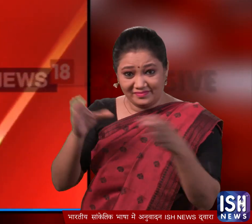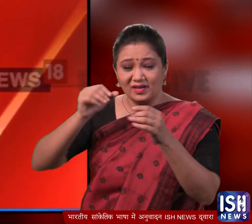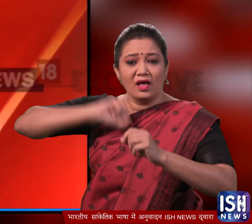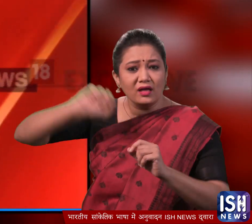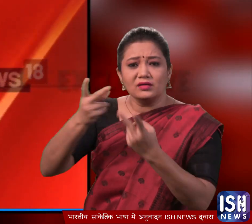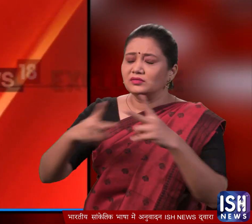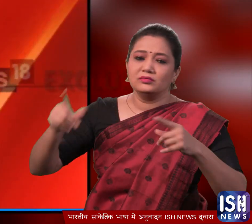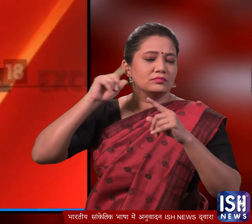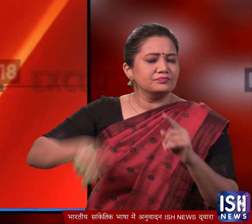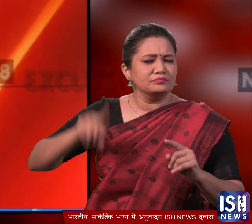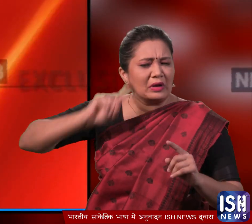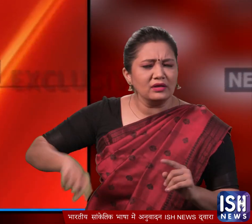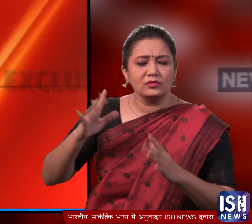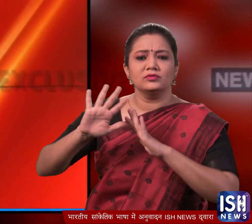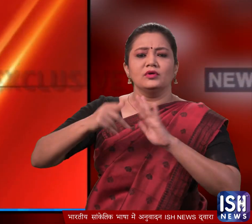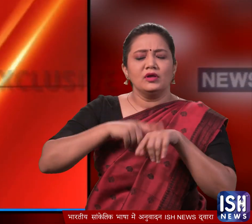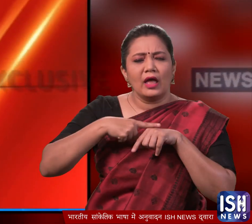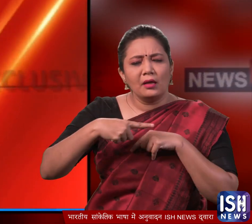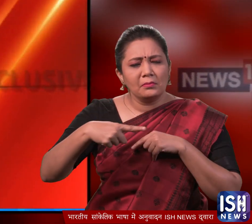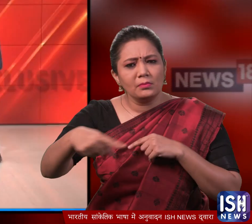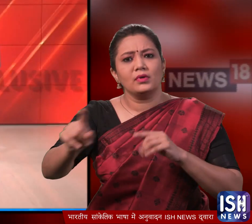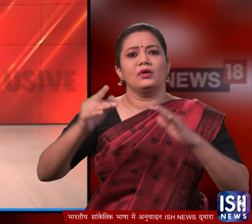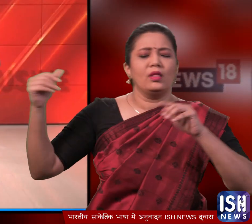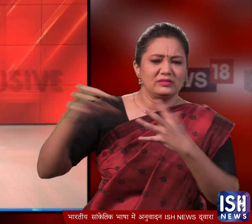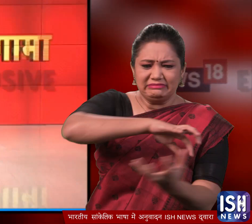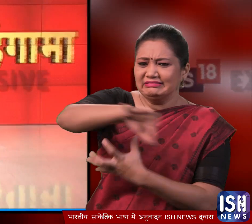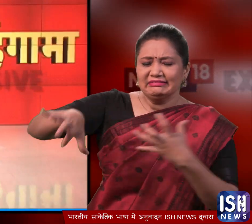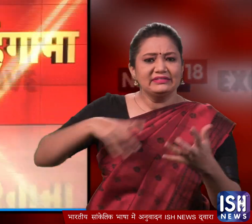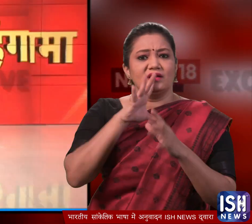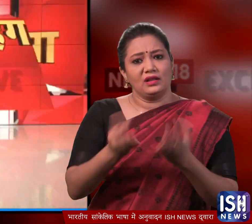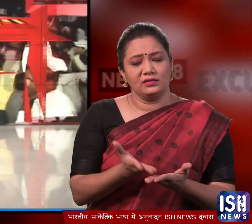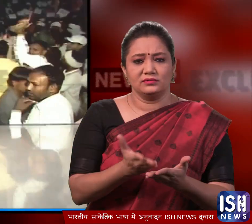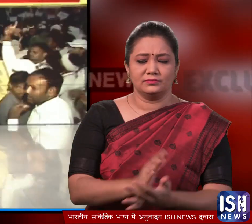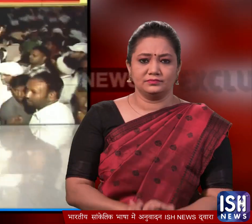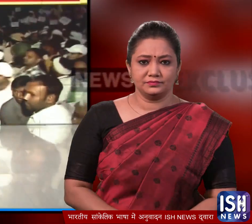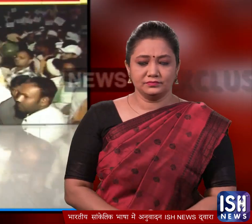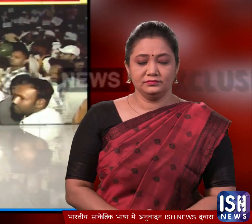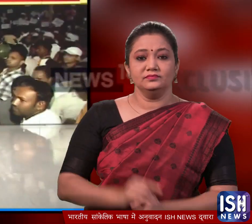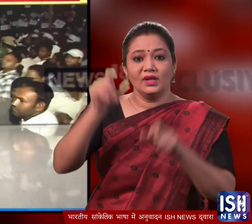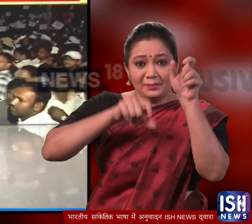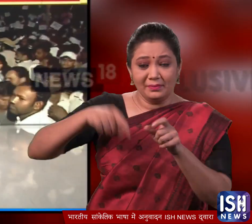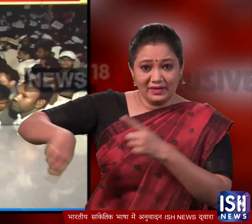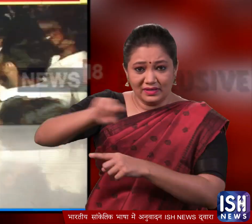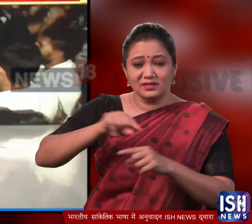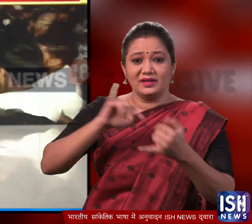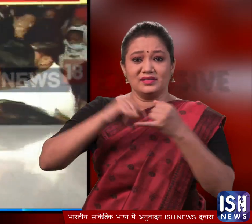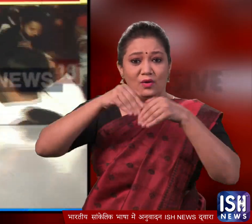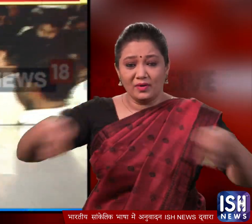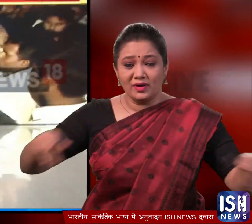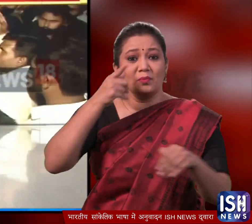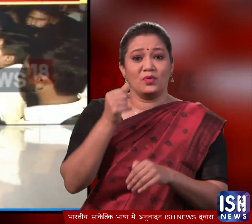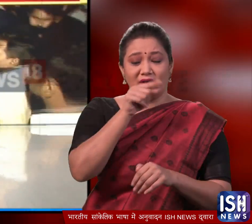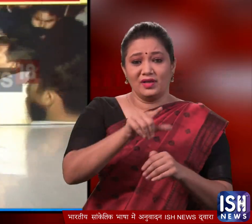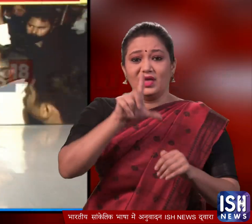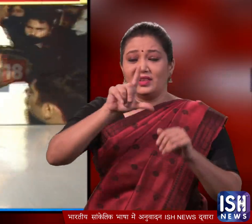समिति के कार्यकर्ताओं पर नहीं हुआ, जिस वजह से काफी देर तक वहां अफरा तफरी का माहौल बना रहा। बताया गया कि ये लोग सिंघू बॉर्डर पर मारे